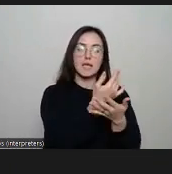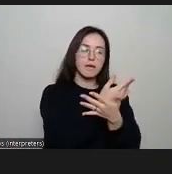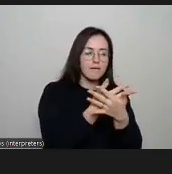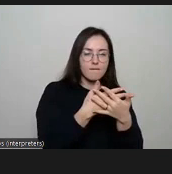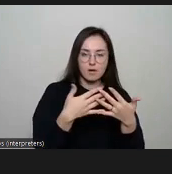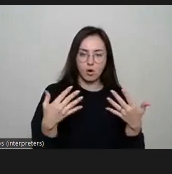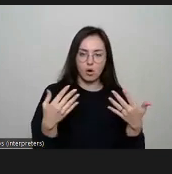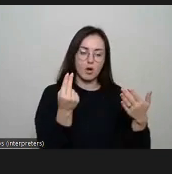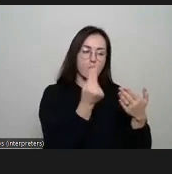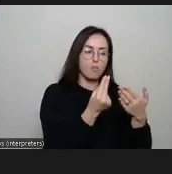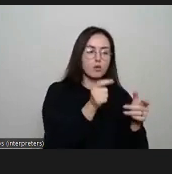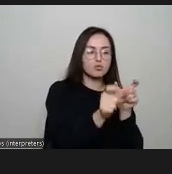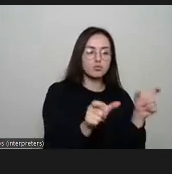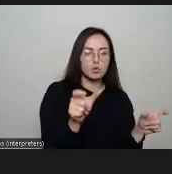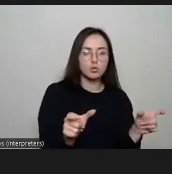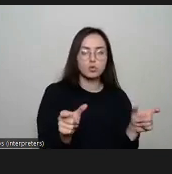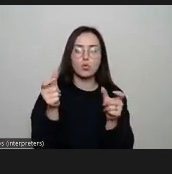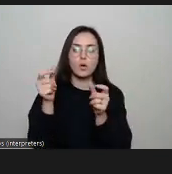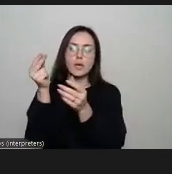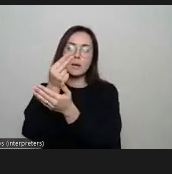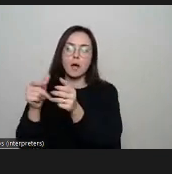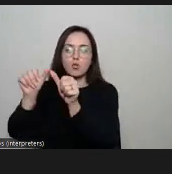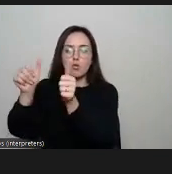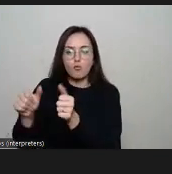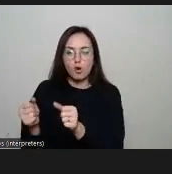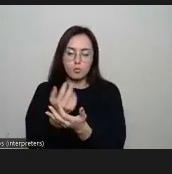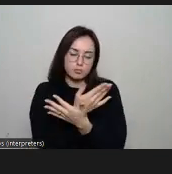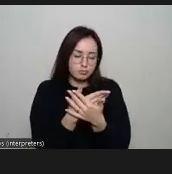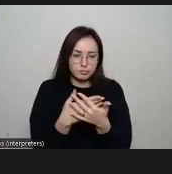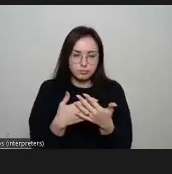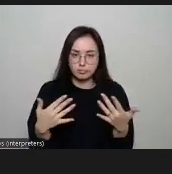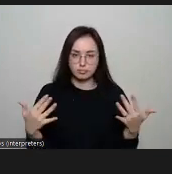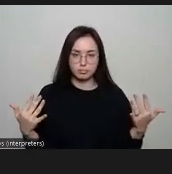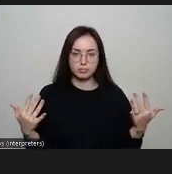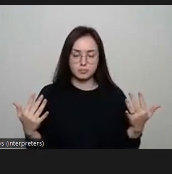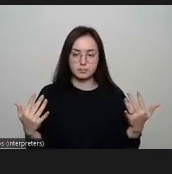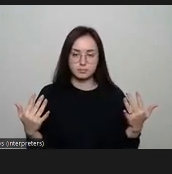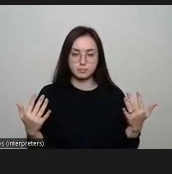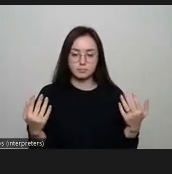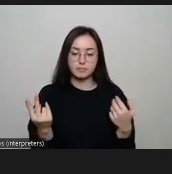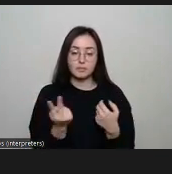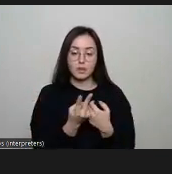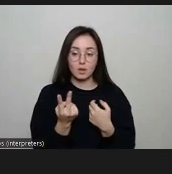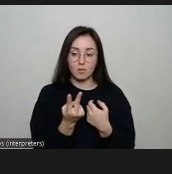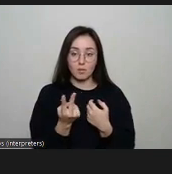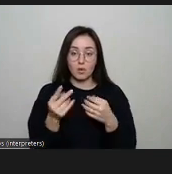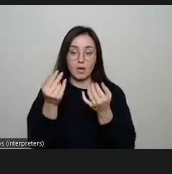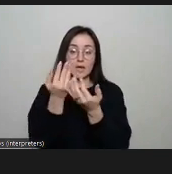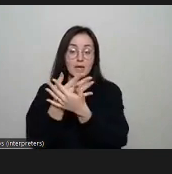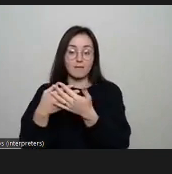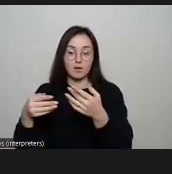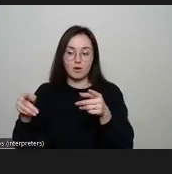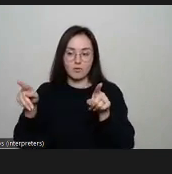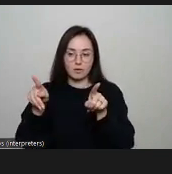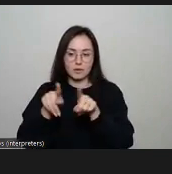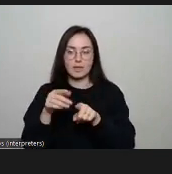sričių, reiškia, ir įvairių formų, ir įvairių meno formų įvairovė, ta pati įvairovė ir literatūroje juk